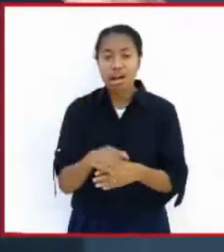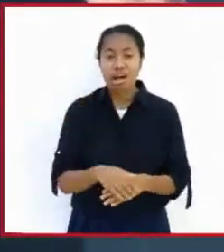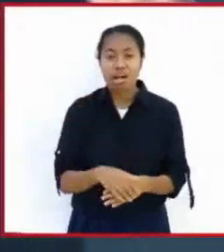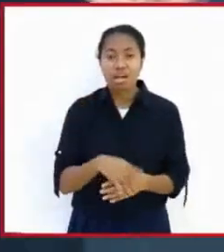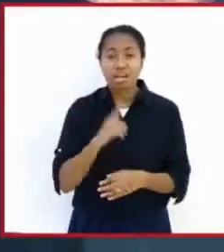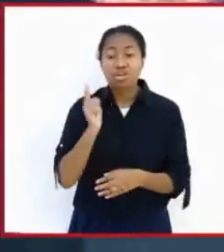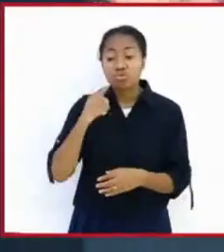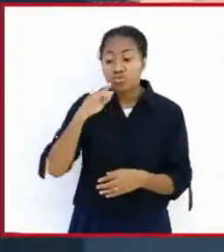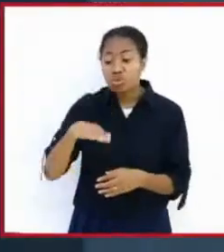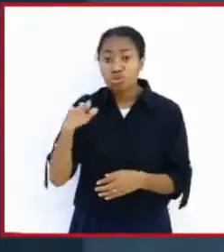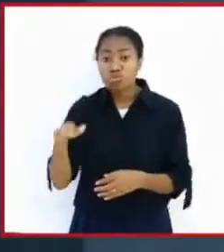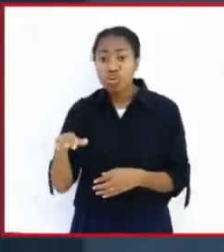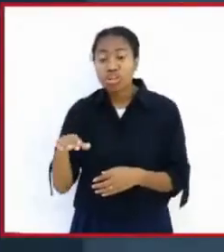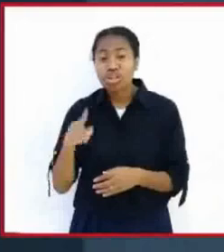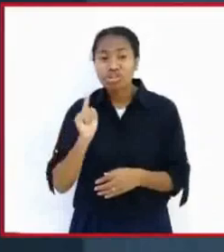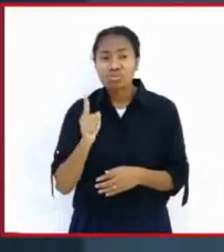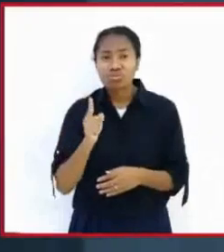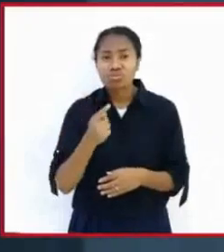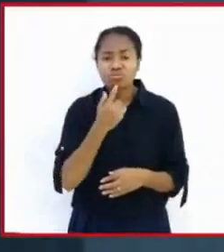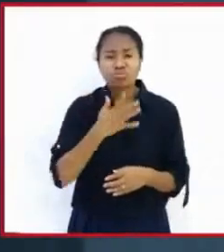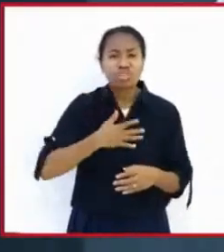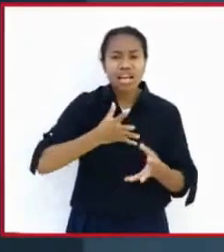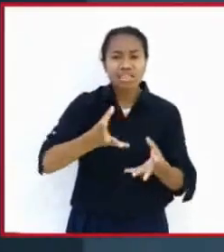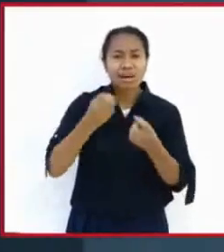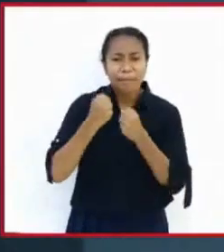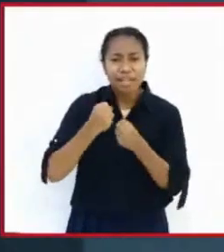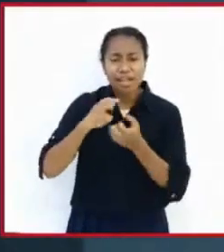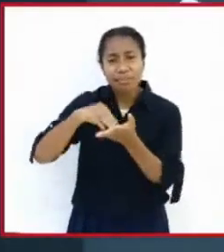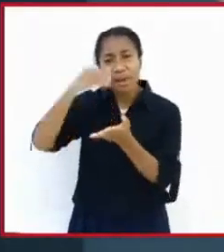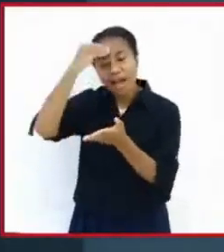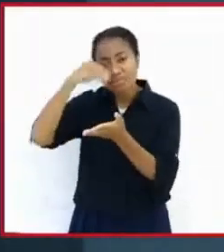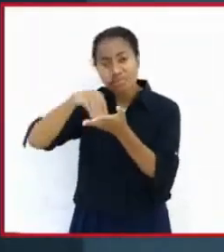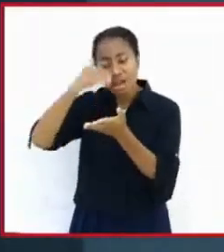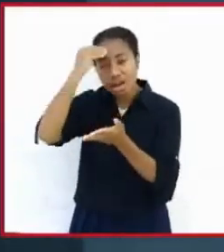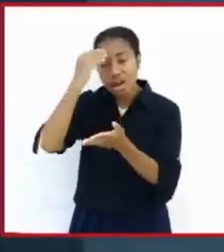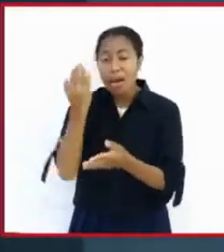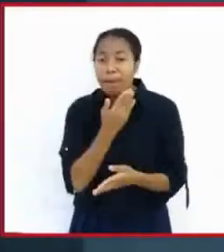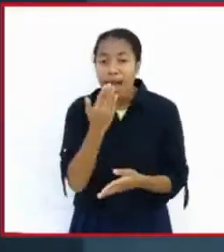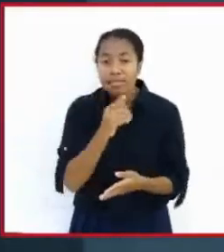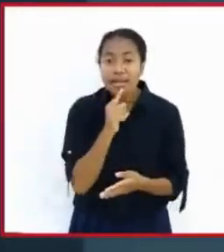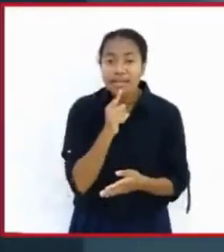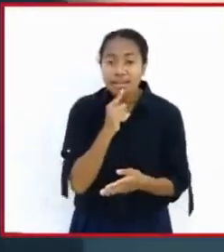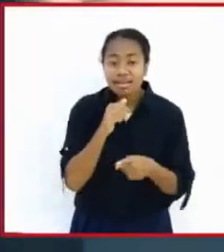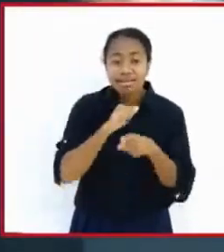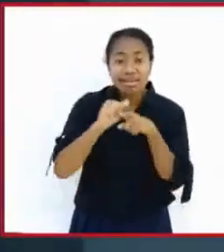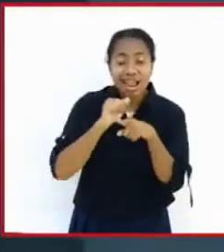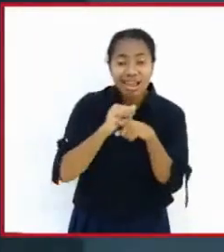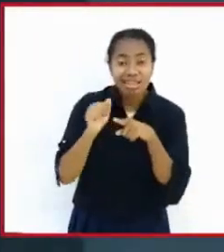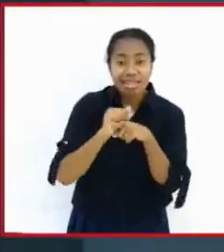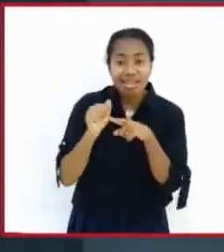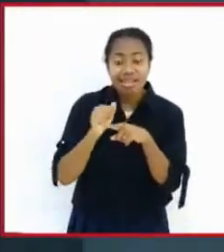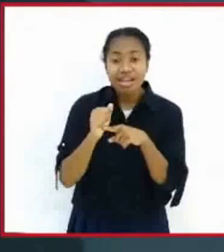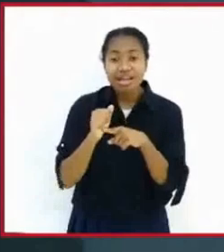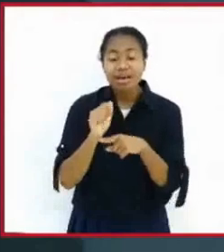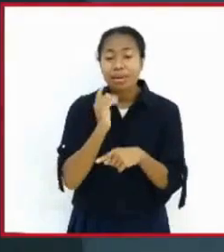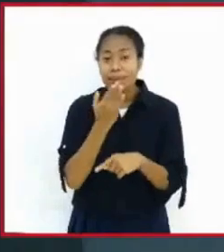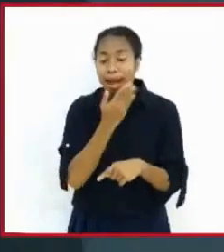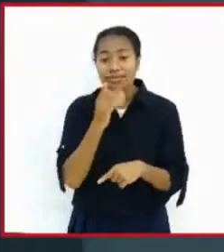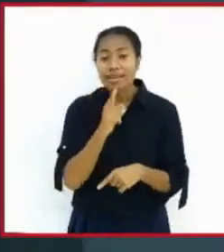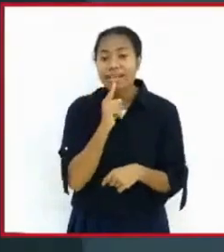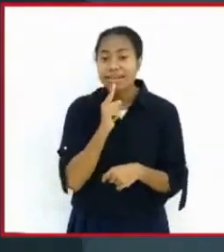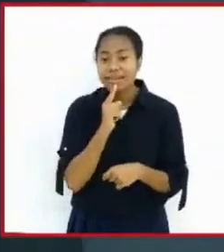murid-murid Sekolah Kristen itu berkesempatan belajar bahasa Inggris dilatih di mendoring dalam bahasa Inggris